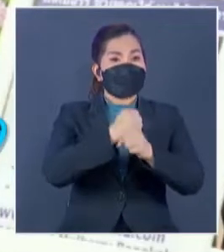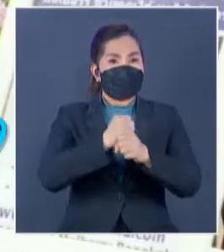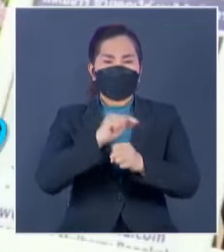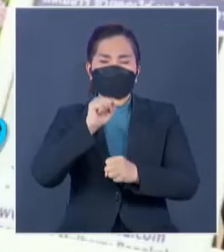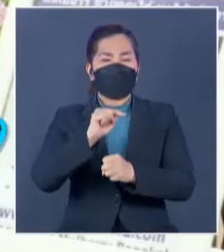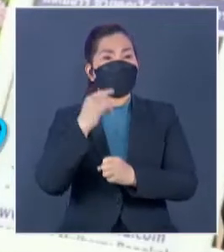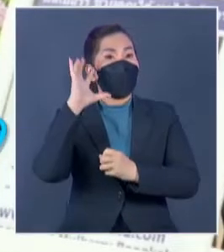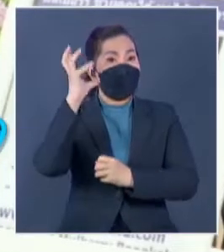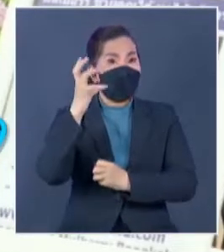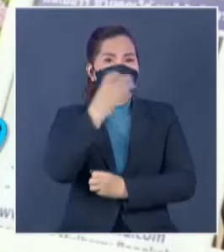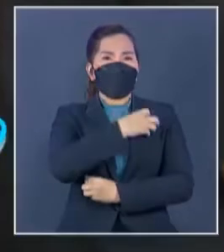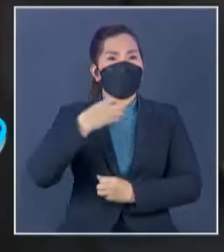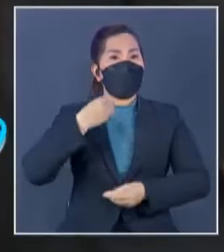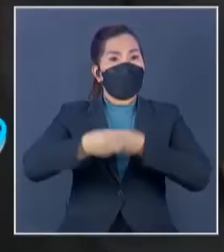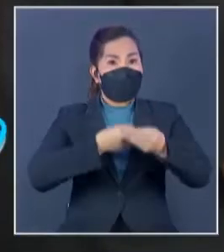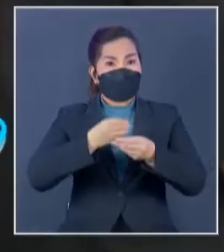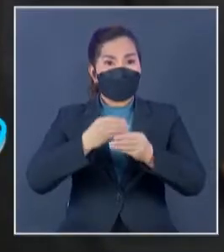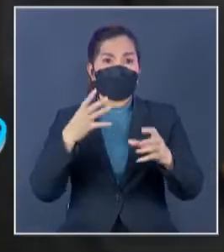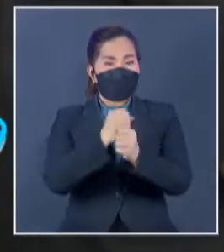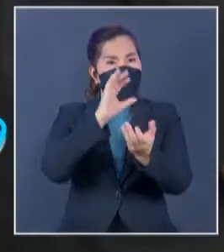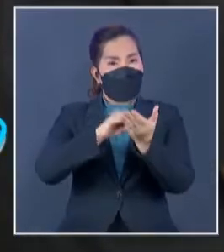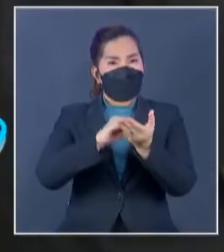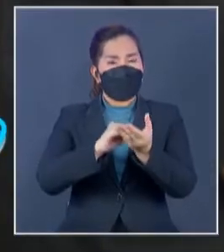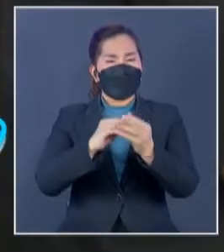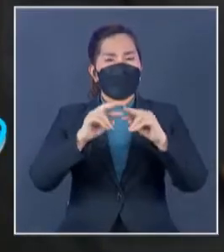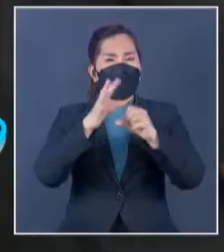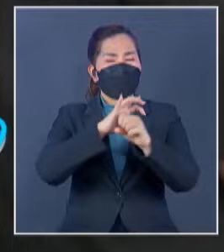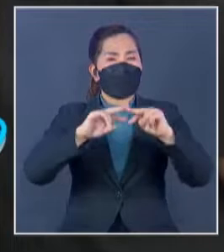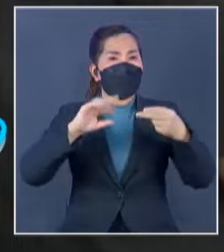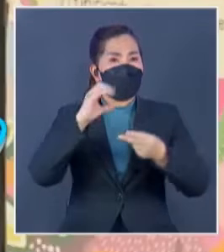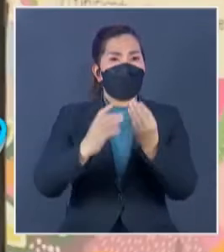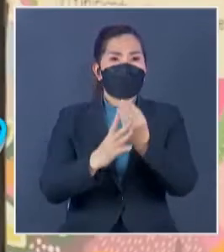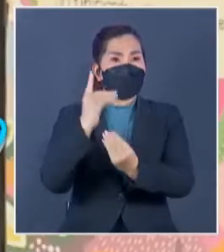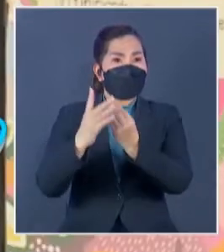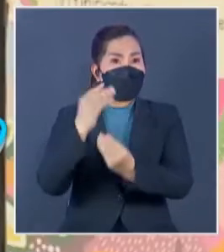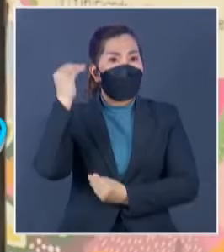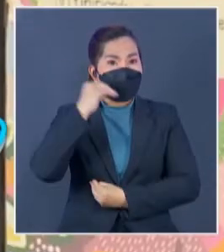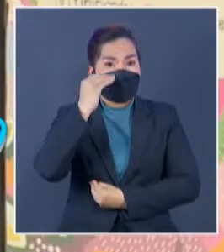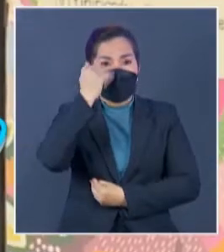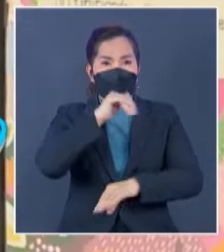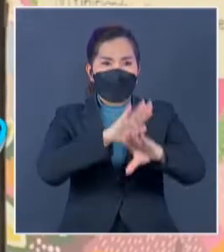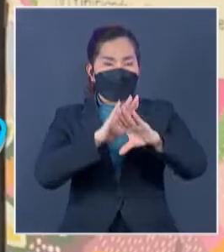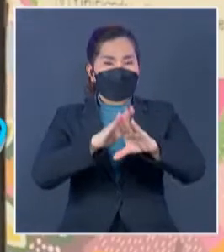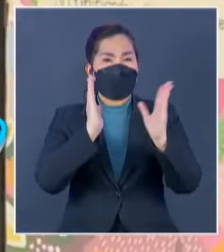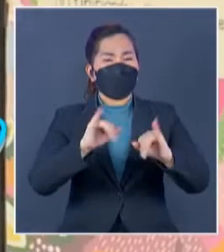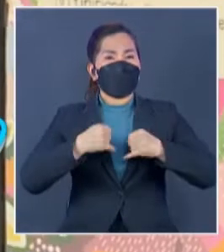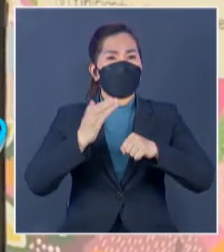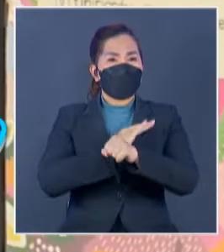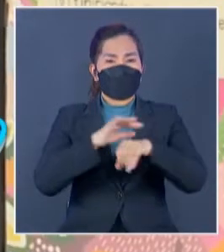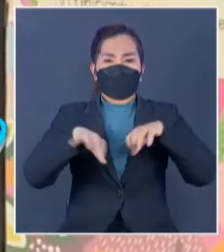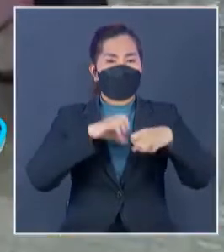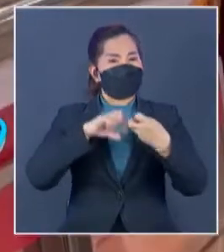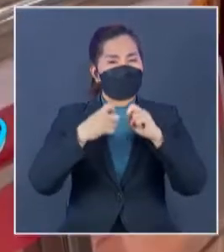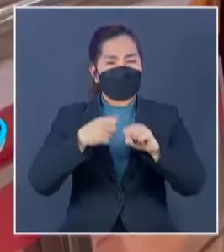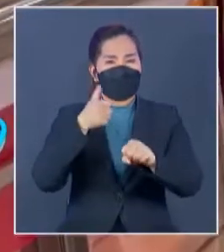ณิชย์ทั่วโลกรายงานสถานการณ์โอมิครอนเป็นประจำทุกสัปดาห์ด้วยค่ะจะได้แจ้งเตือนผู้ประกอบการให้รับมือได้ทัน